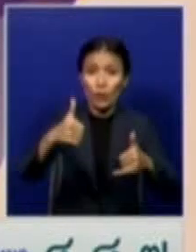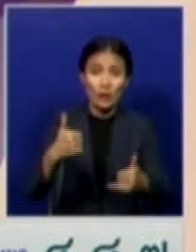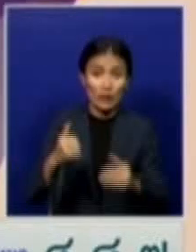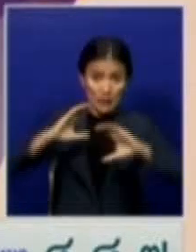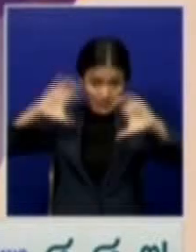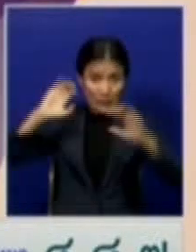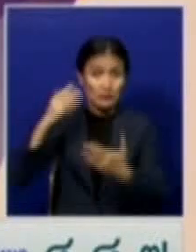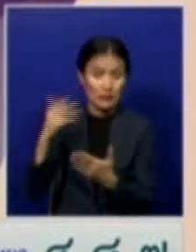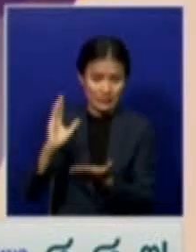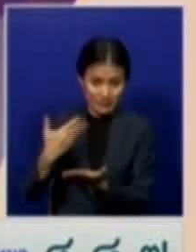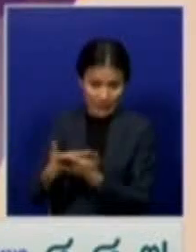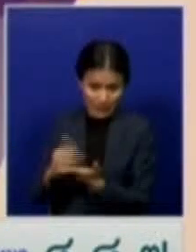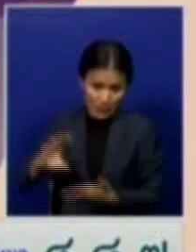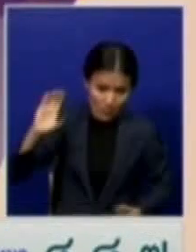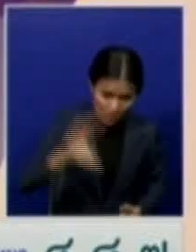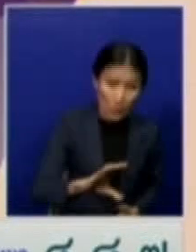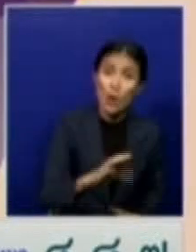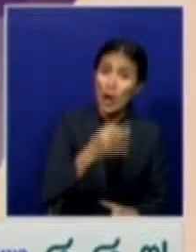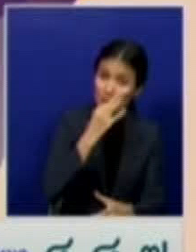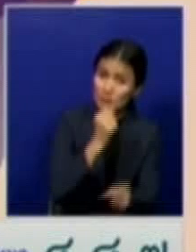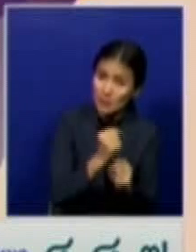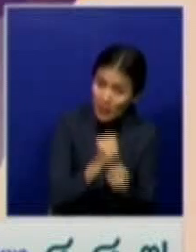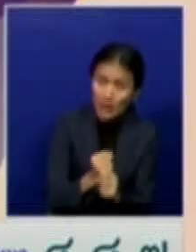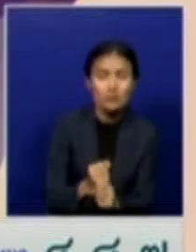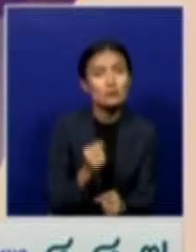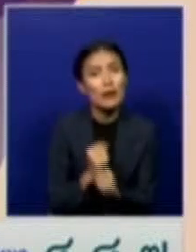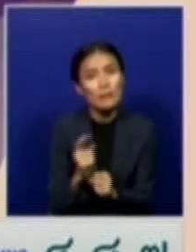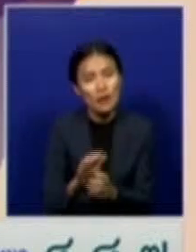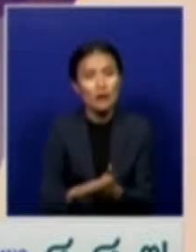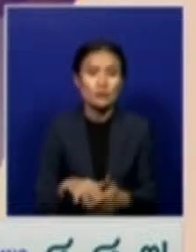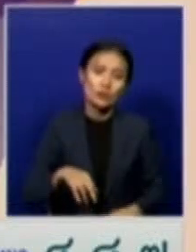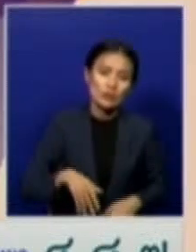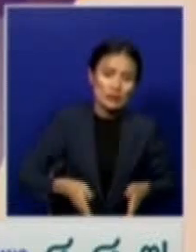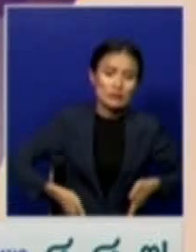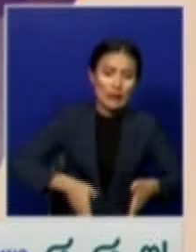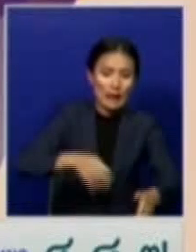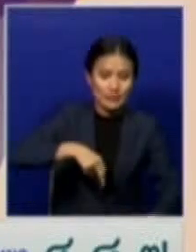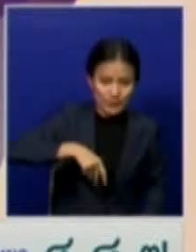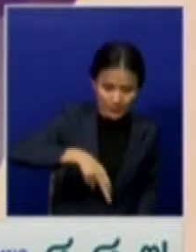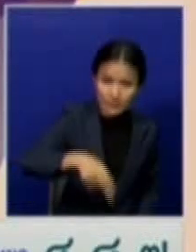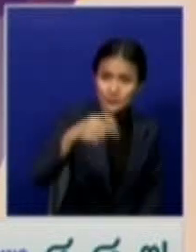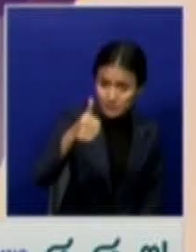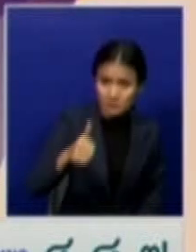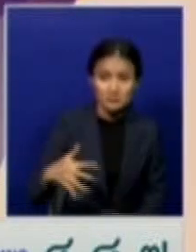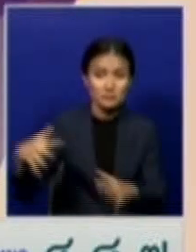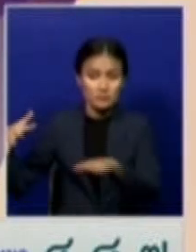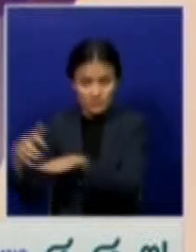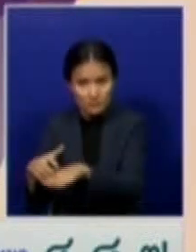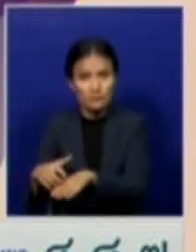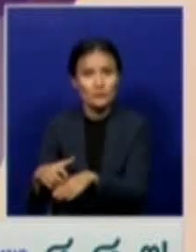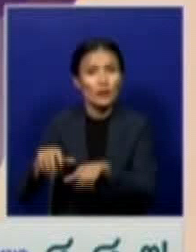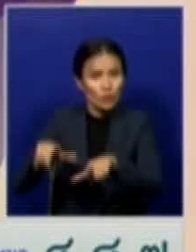ร้างงานไม่ว่าจะเป็นการจัดทำทางเท้าทั่วประเทศเพื่อลดอัตราการเกิดอุบัติเหตุบนท้องถนนอย่างมีนัยส